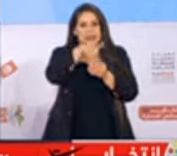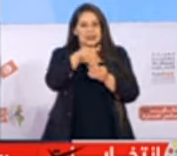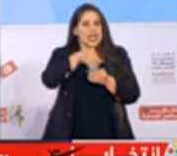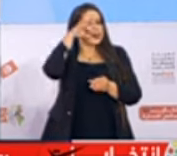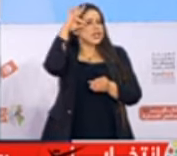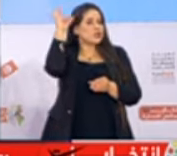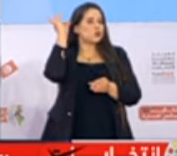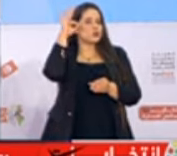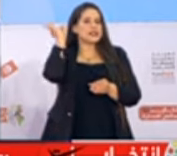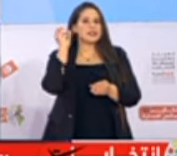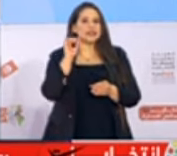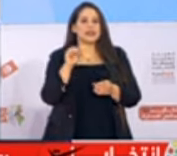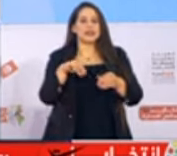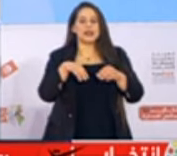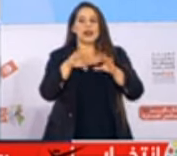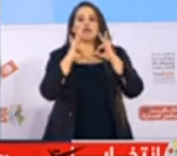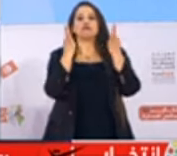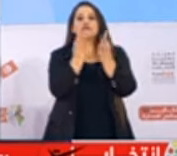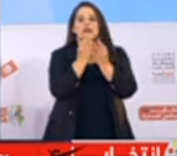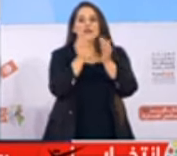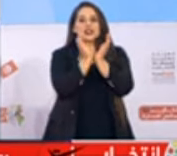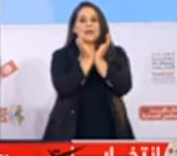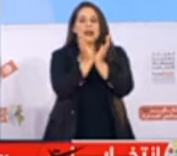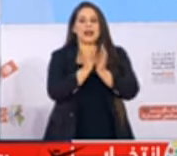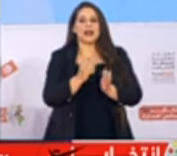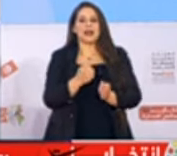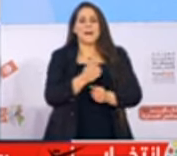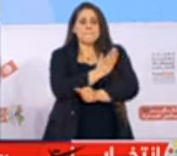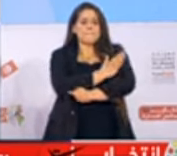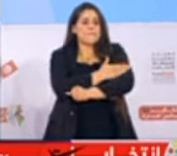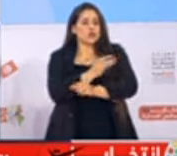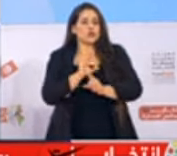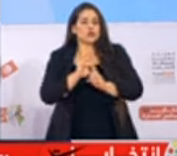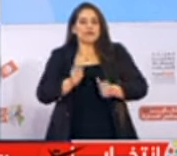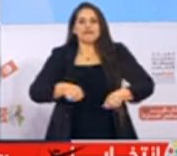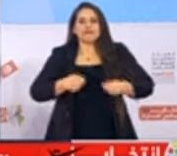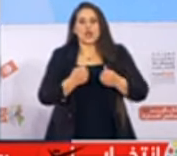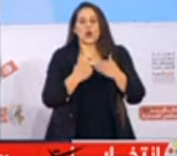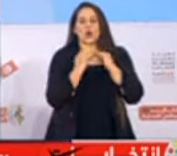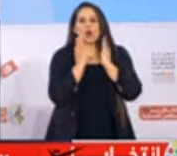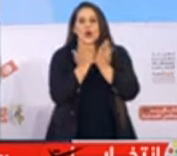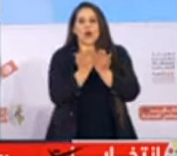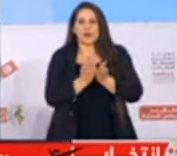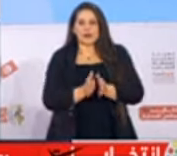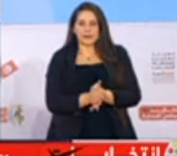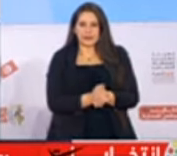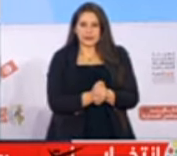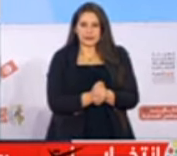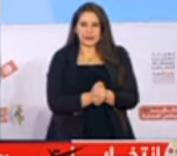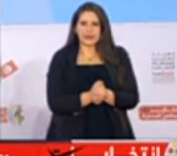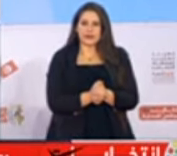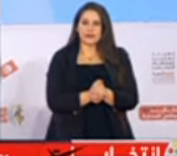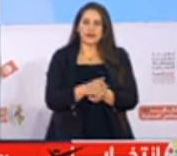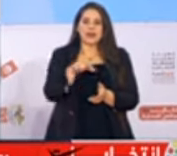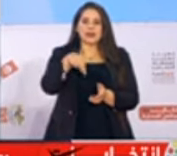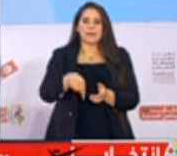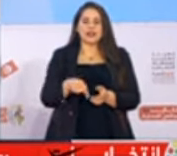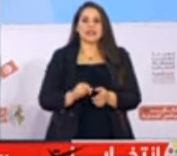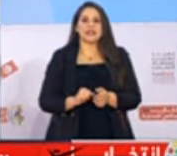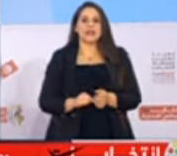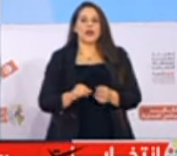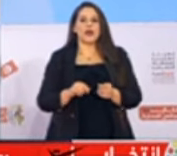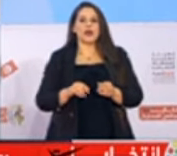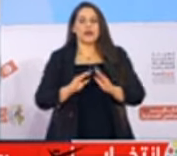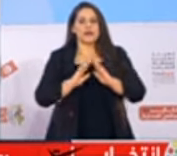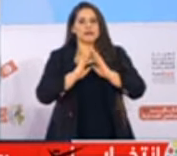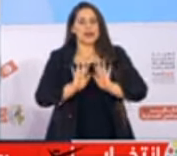التونسيين، المجتمع المدني، هذه مجهود متاع الناس كل لإنجاح أي مسار انتخابي. وثبت بالكشف أن الشعب التونسي هو